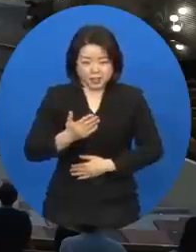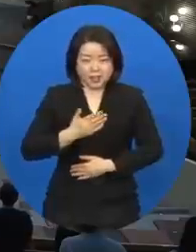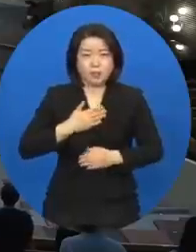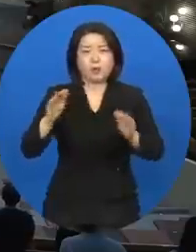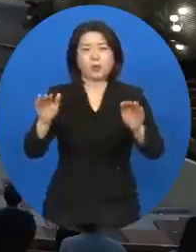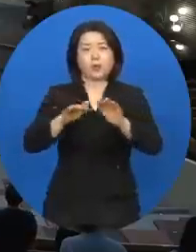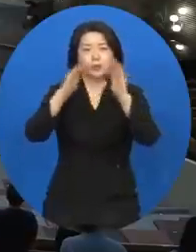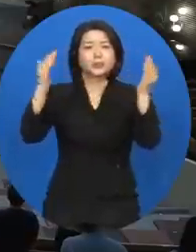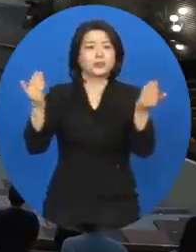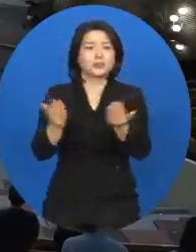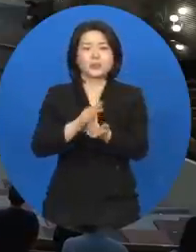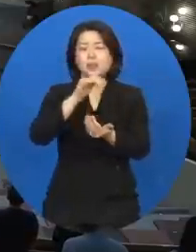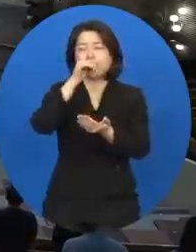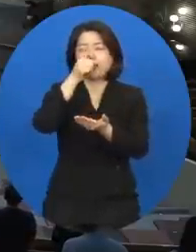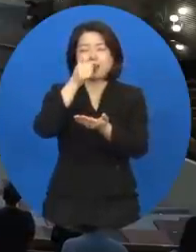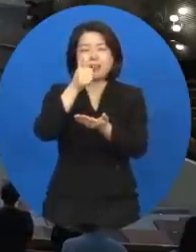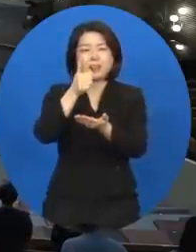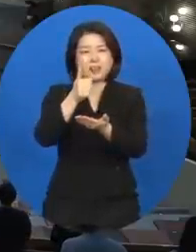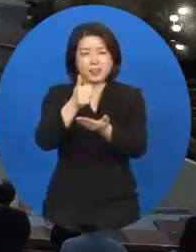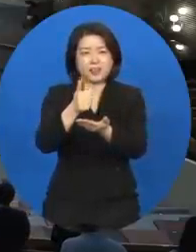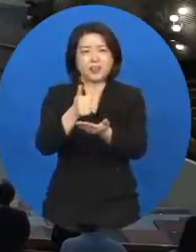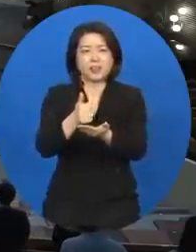내 모든 죄